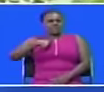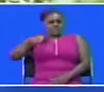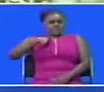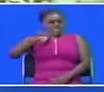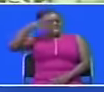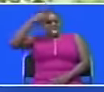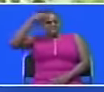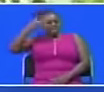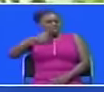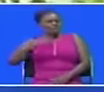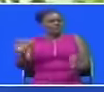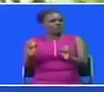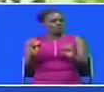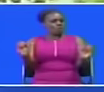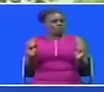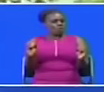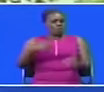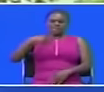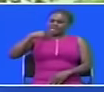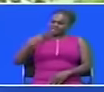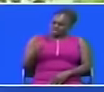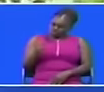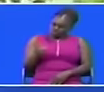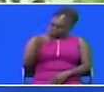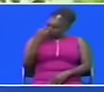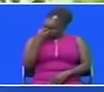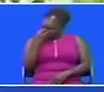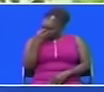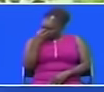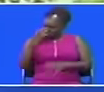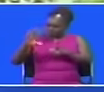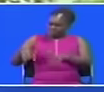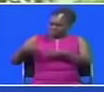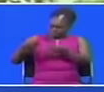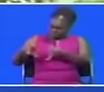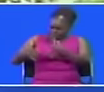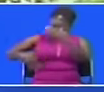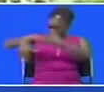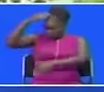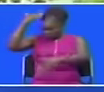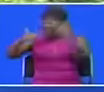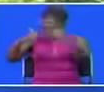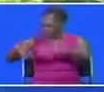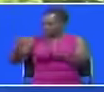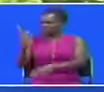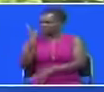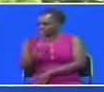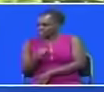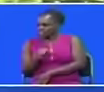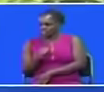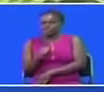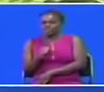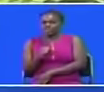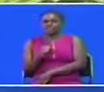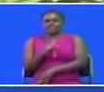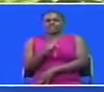dwarf. Mimi nakwambia wewe tutakupatia academic giant. Kwa hivyo